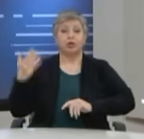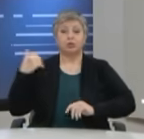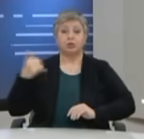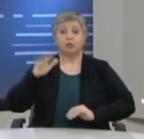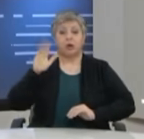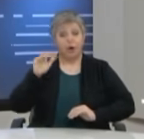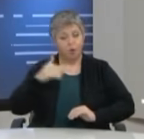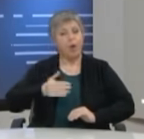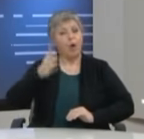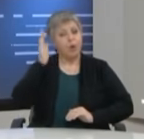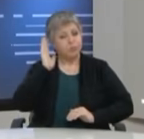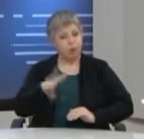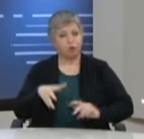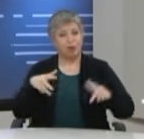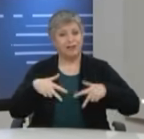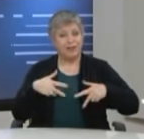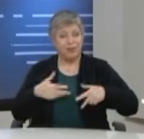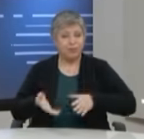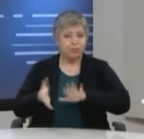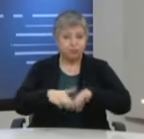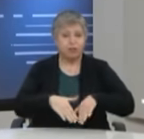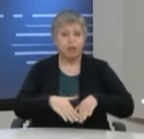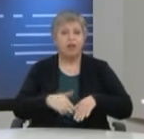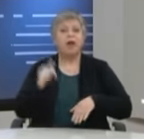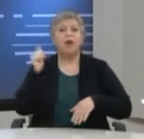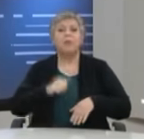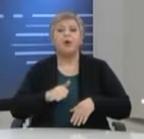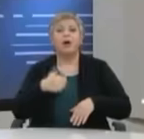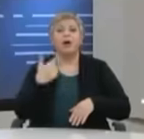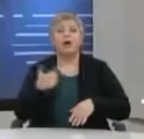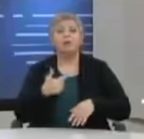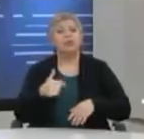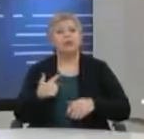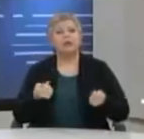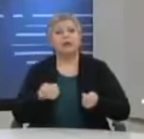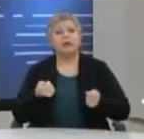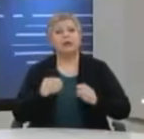να ρίξει την κυβέρνηση υπερψηφίζοντας την πρόταση της πιστείας.